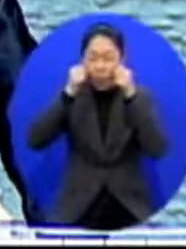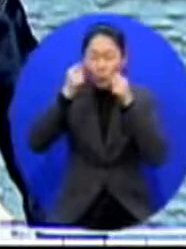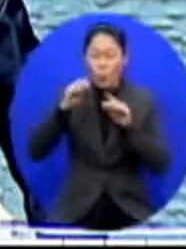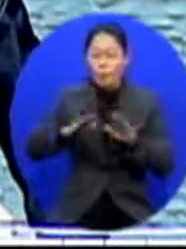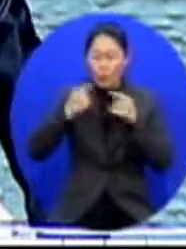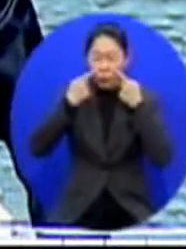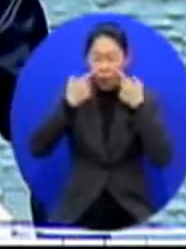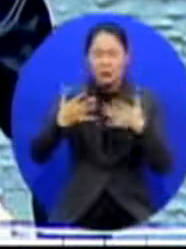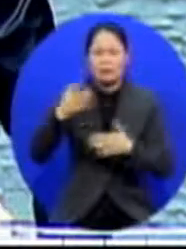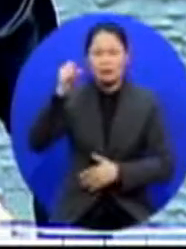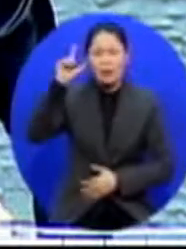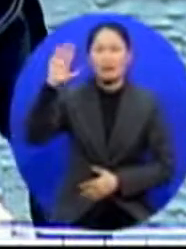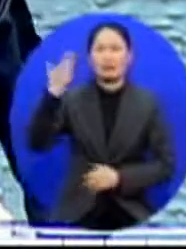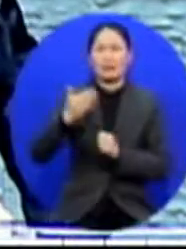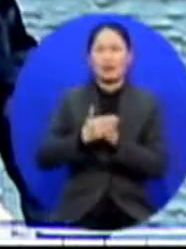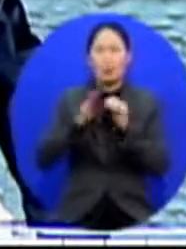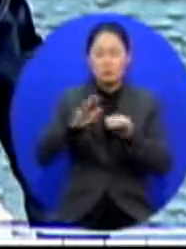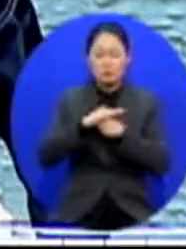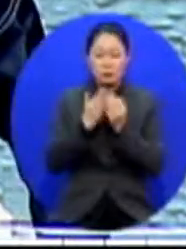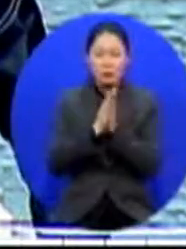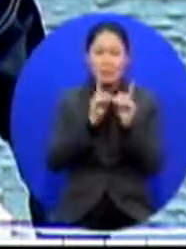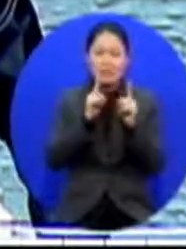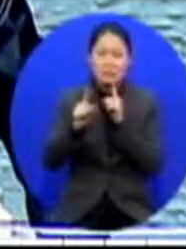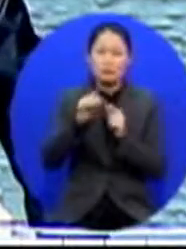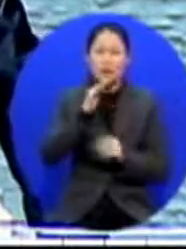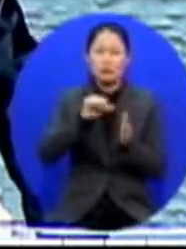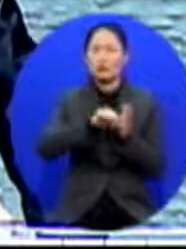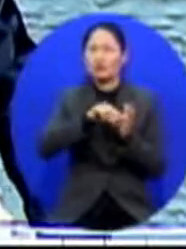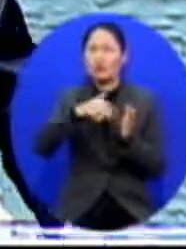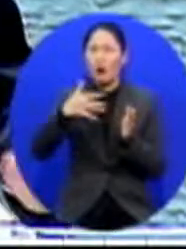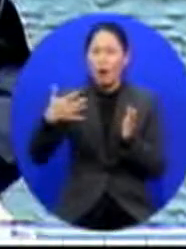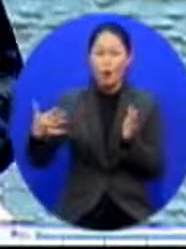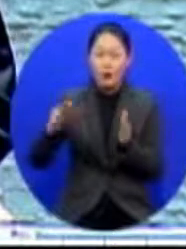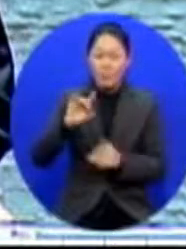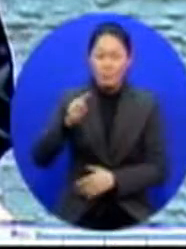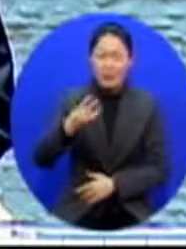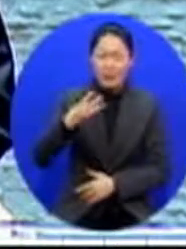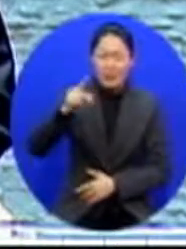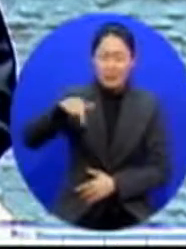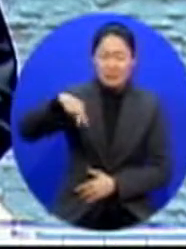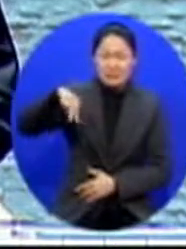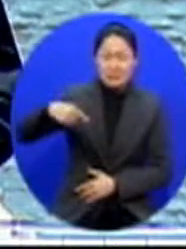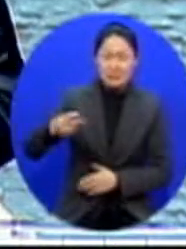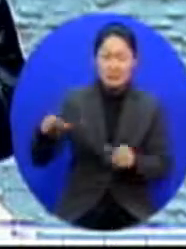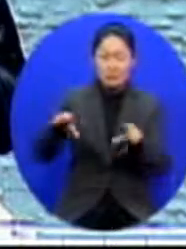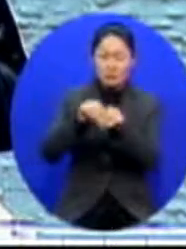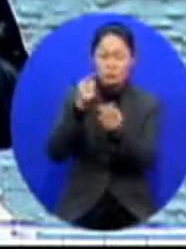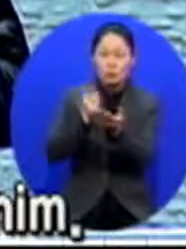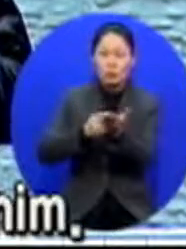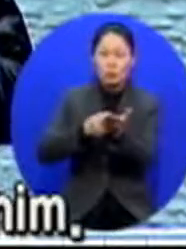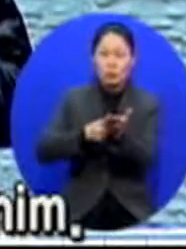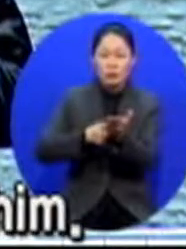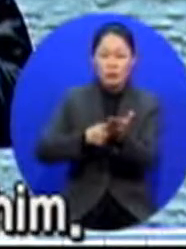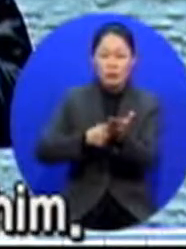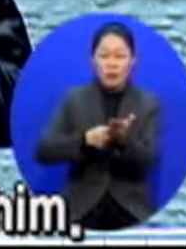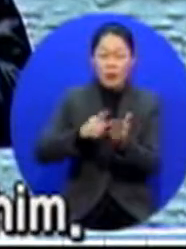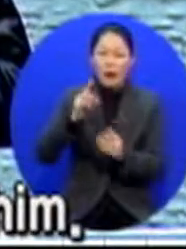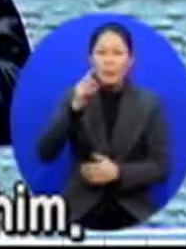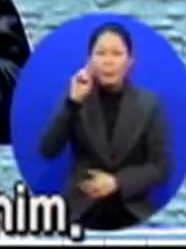오늘 이 본문의 말씀은 유명한 아 펠릭스 총독이 사도 바울의 전도를 받는